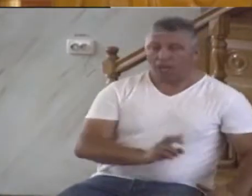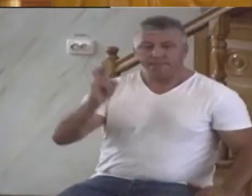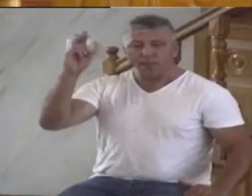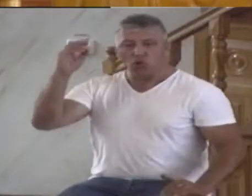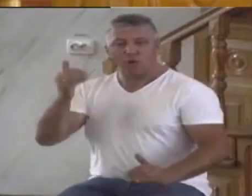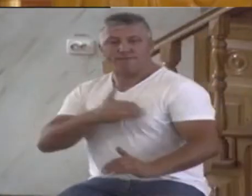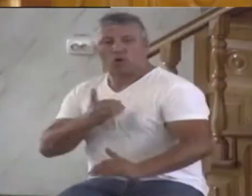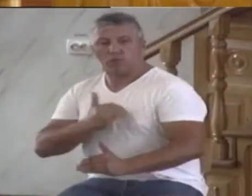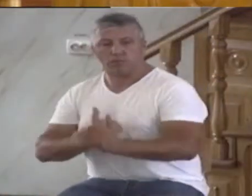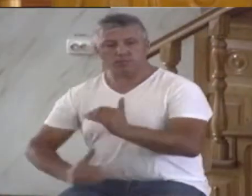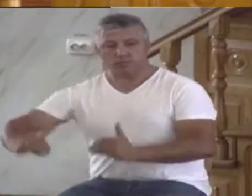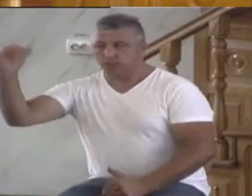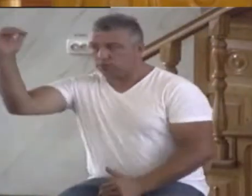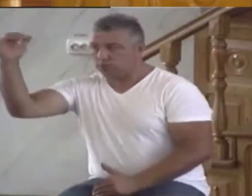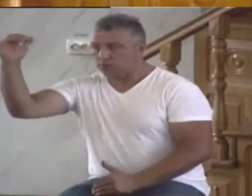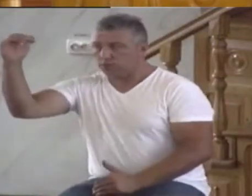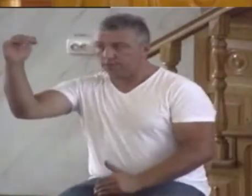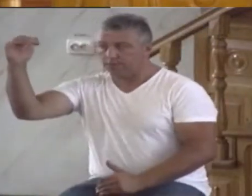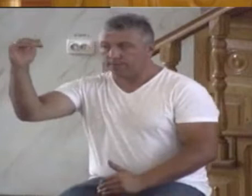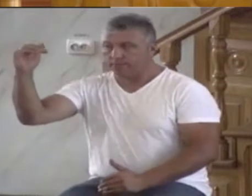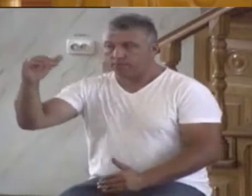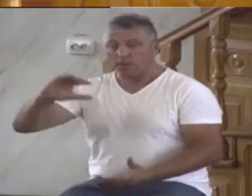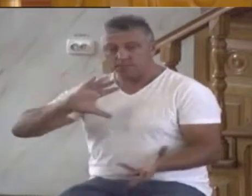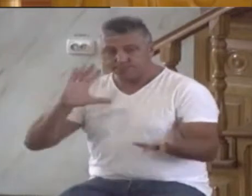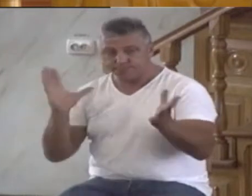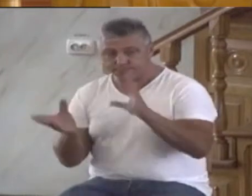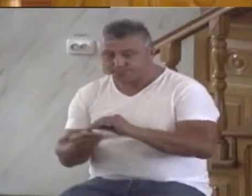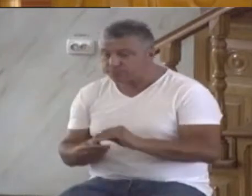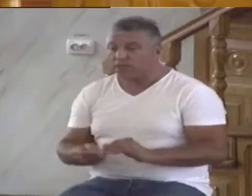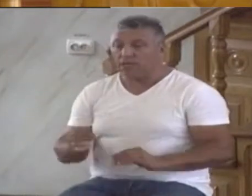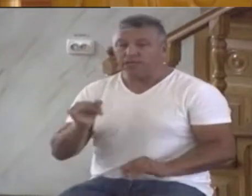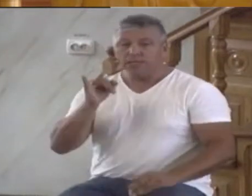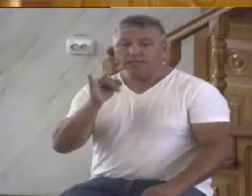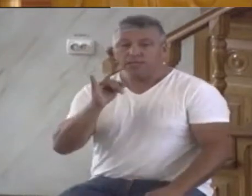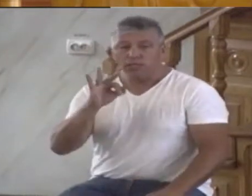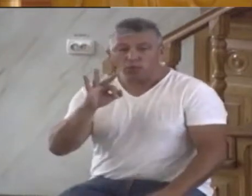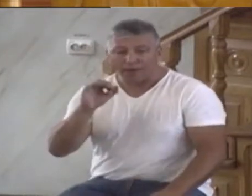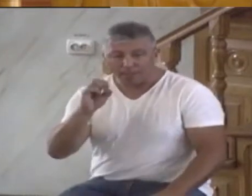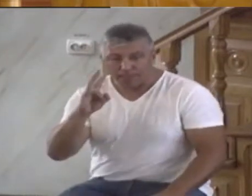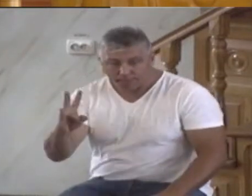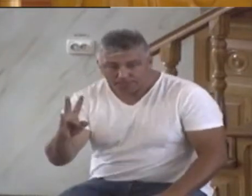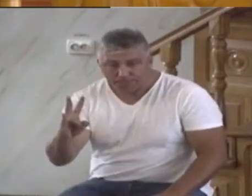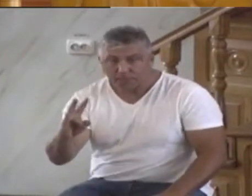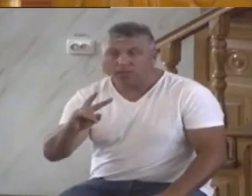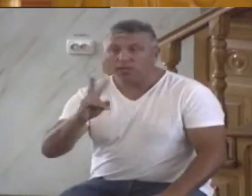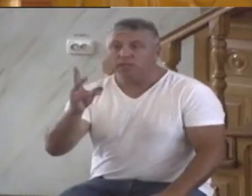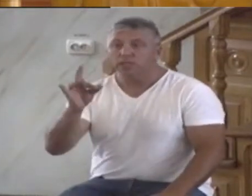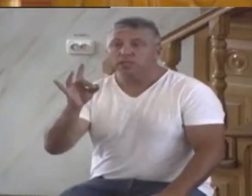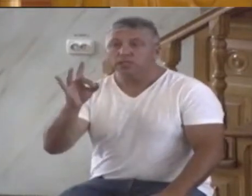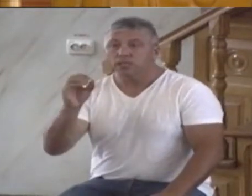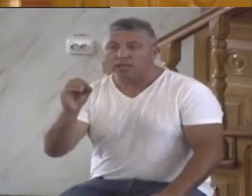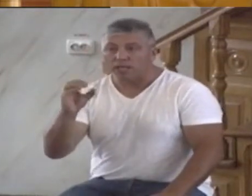Итак, кто же такой Иоанн Креститель и почему Господь поднял его